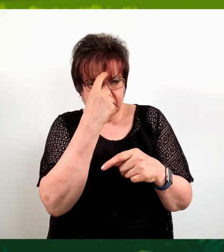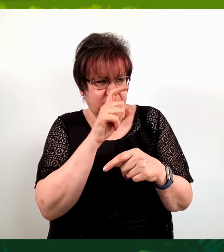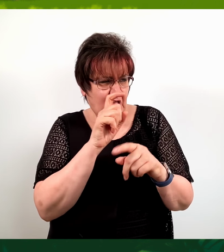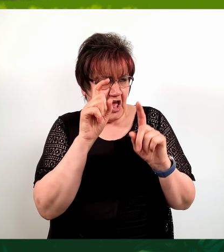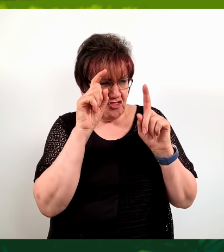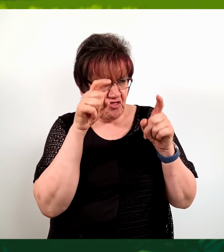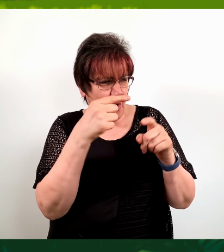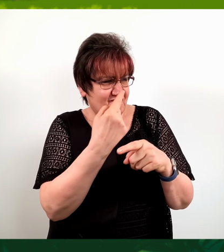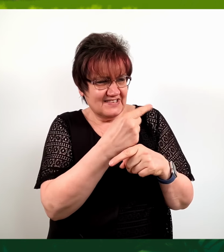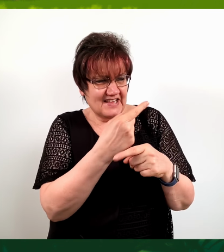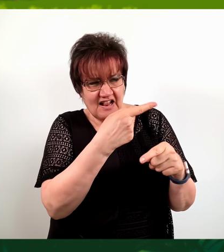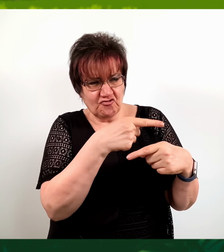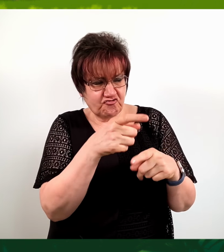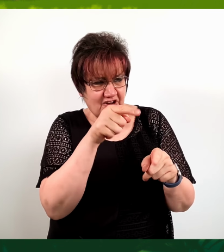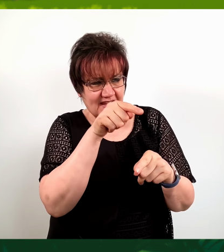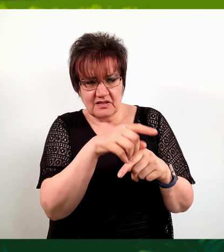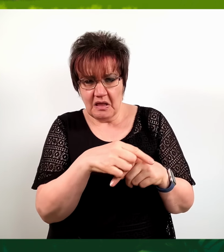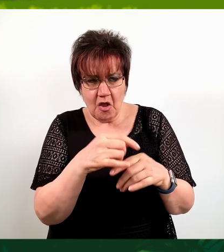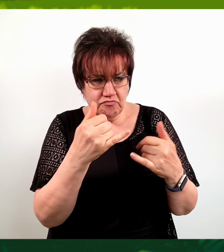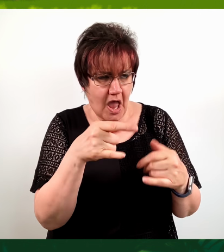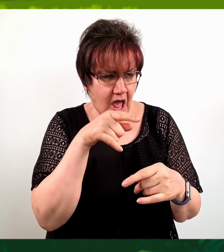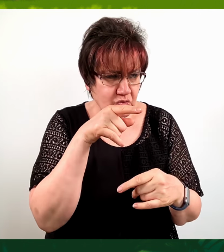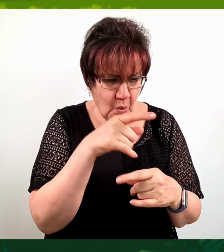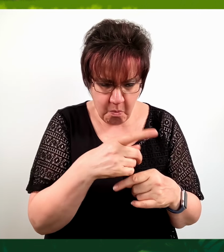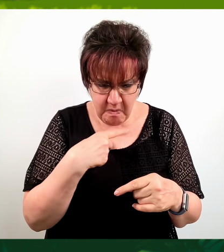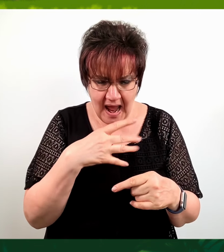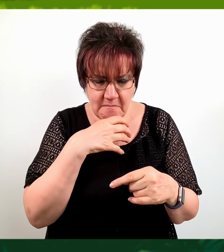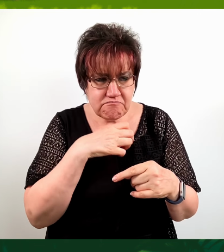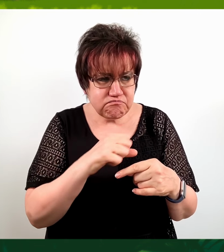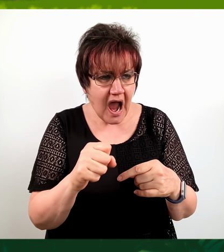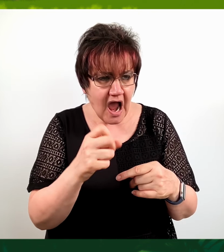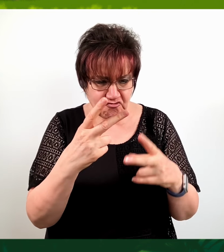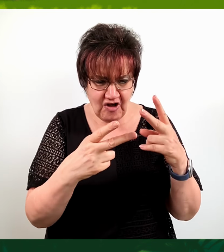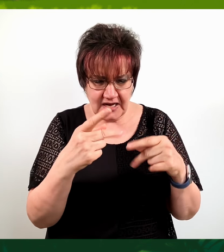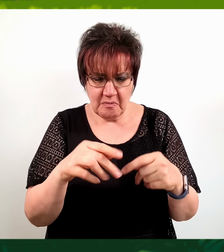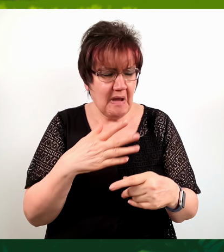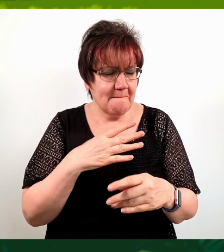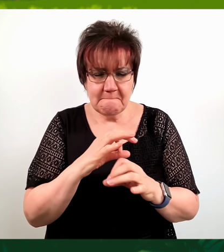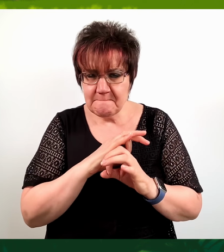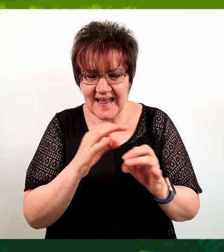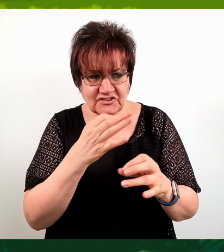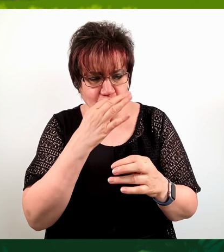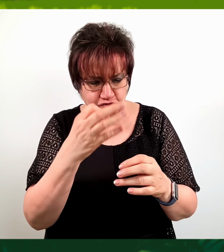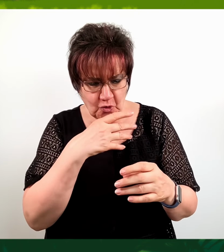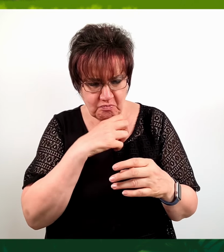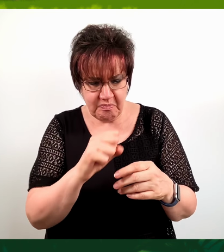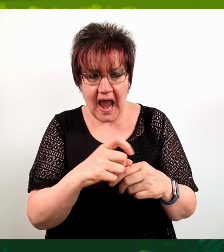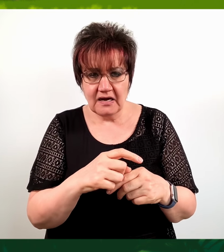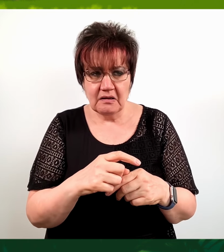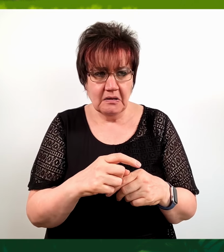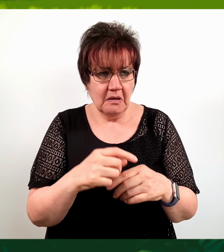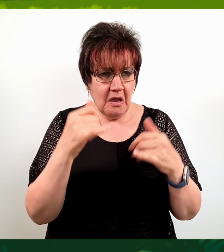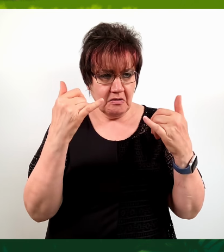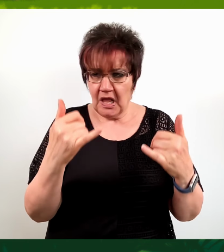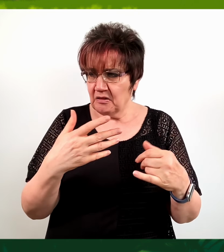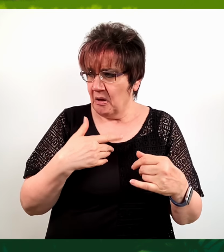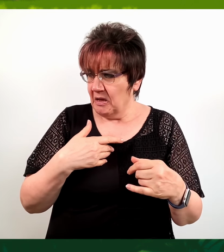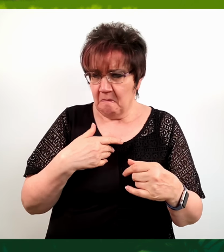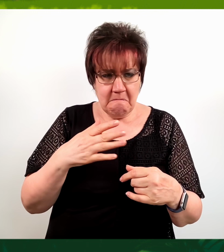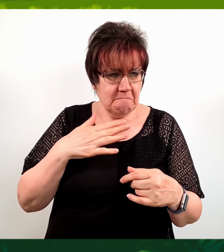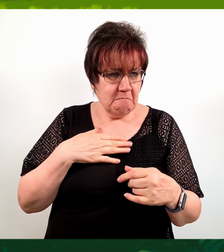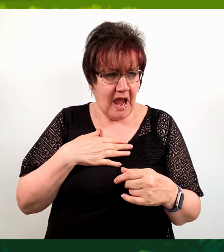Oder wer seid ihr? Dass ihr es wagt, meinen Bart zu schädigen, mein liebstes Stück. Ich kann bald nicht mehr unter